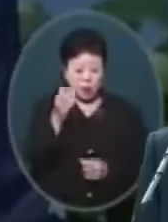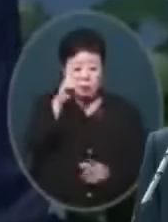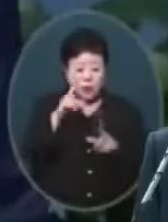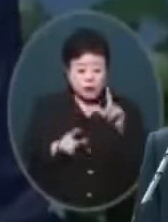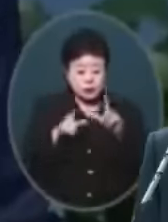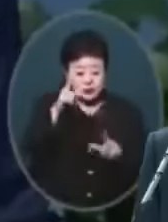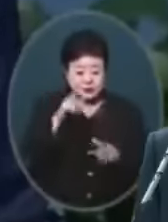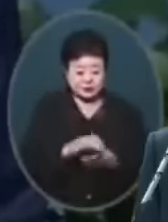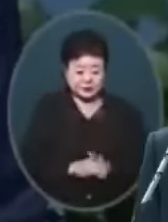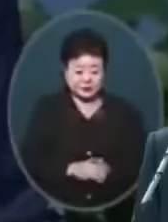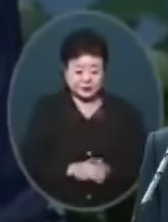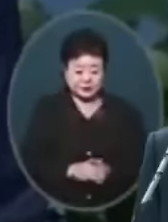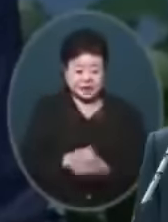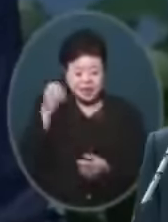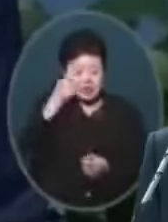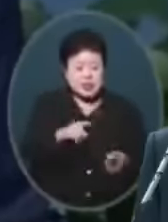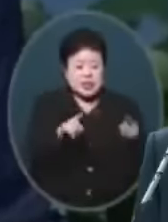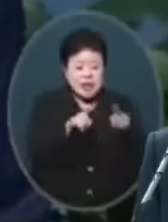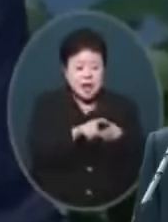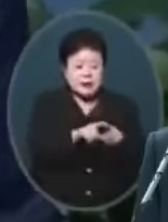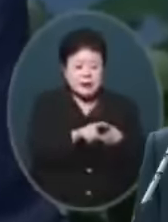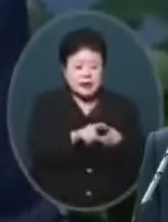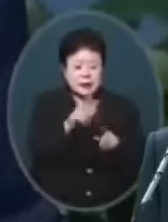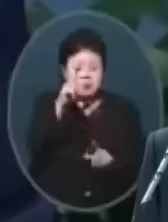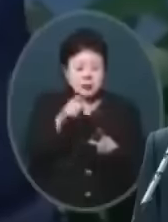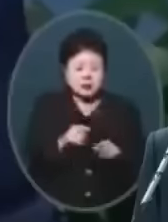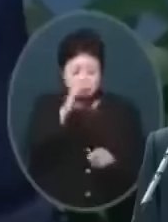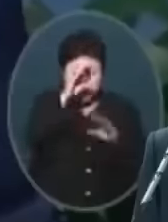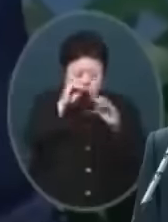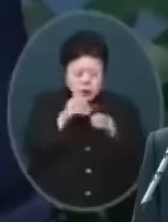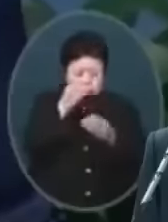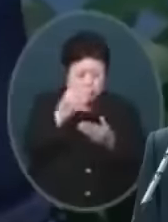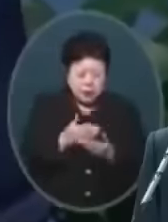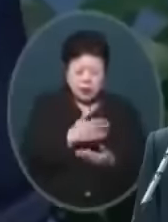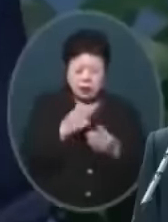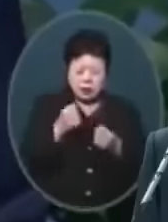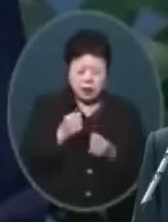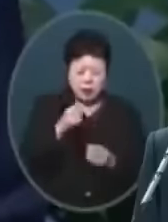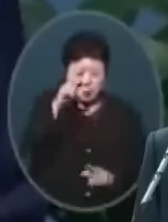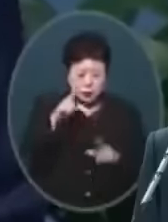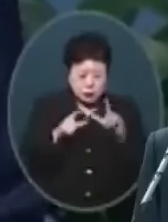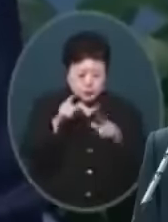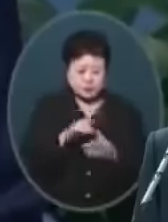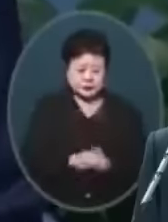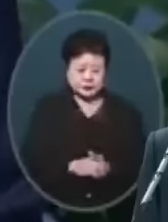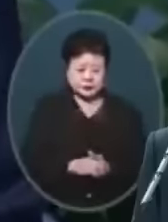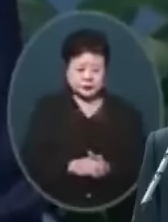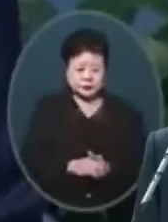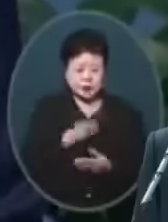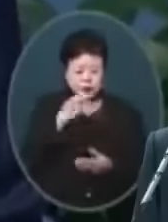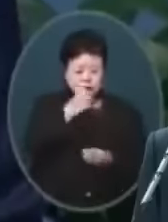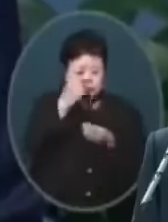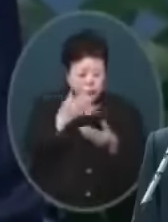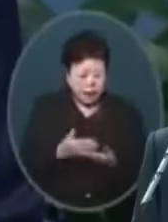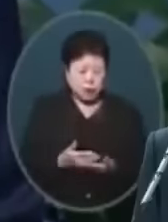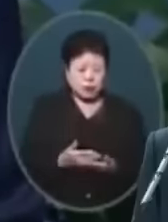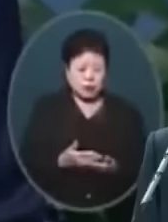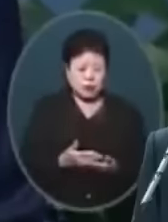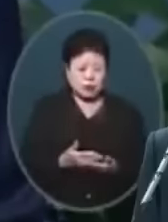자화상, 성령이 함께 계신 자화상, 병 고침 받은 건강한 자화상, 물질 축복을